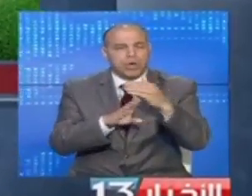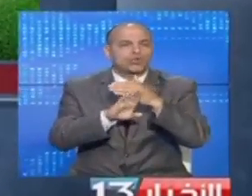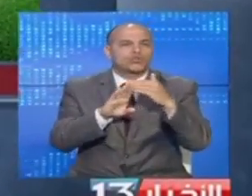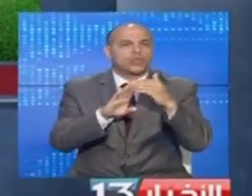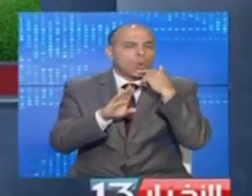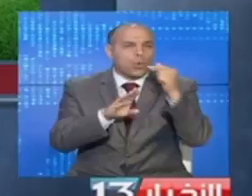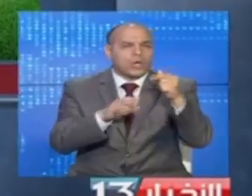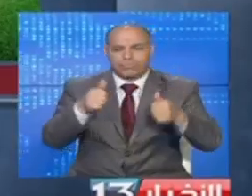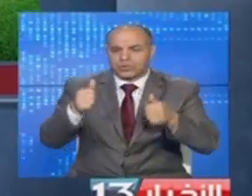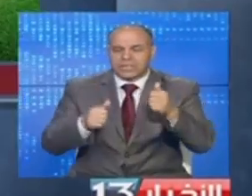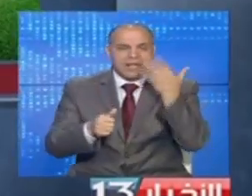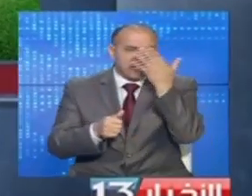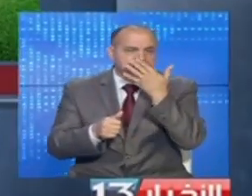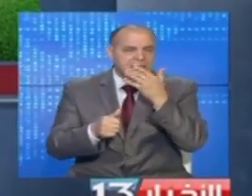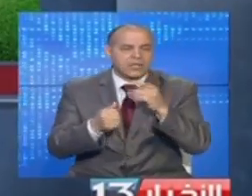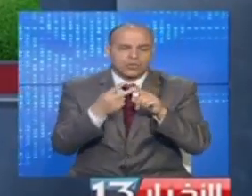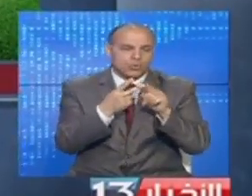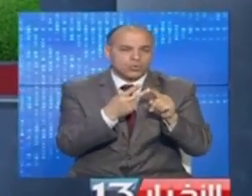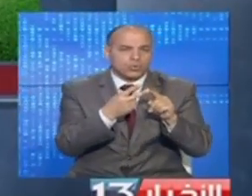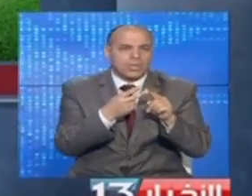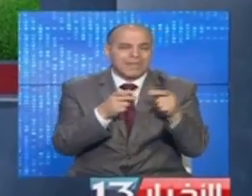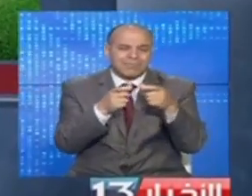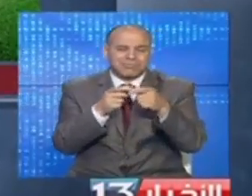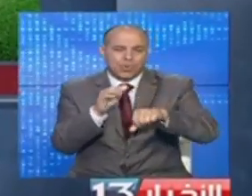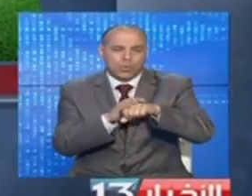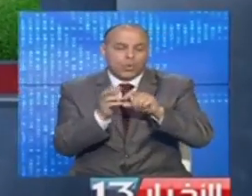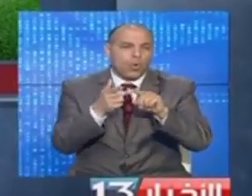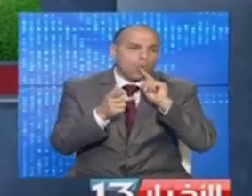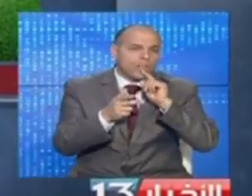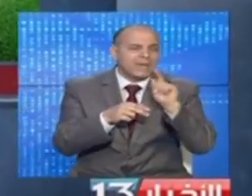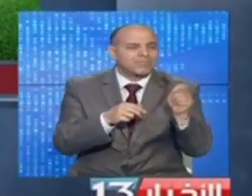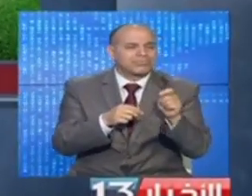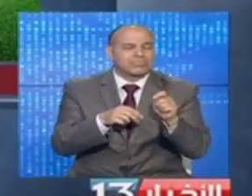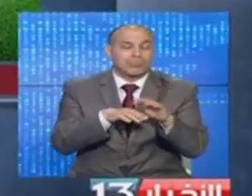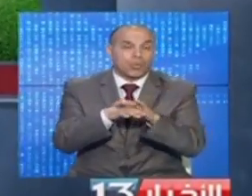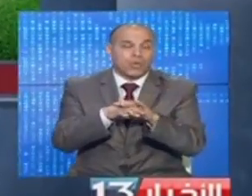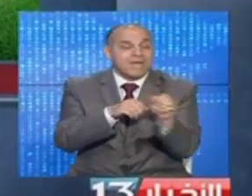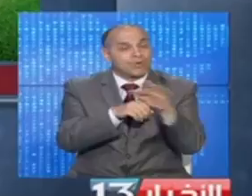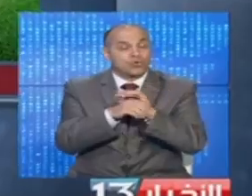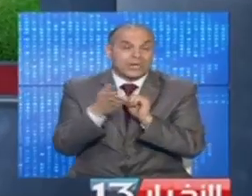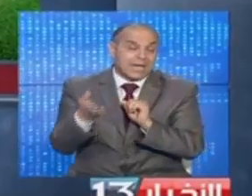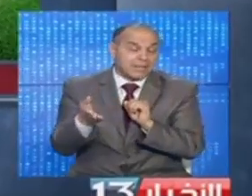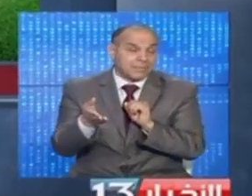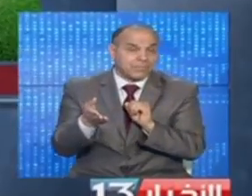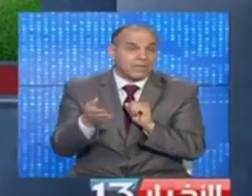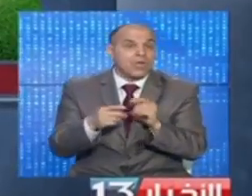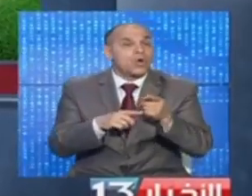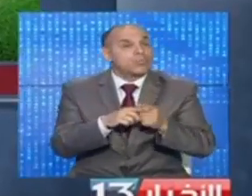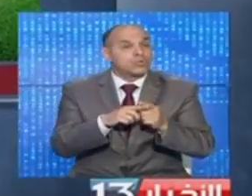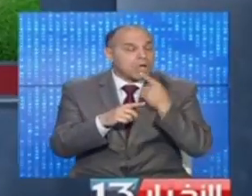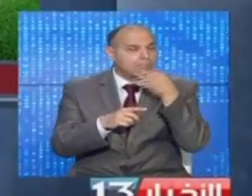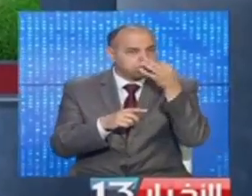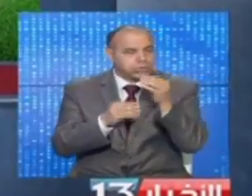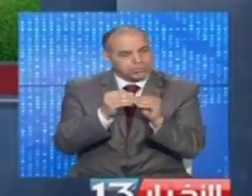نهائي المسابقتين الإفريقيتين للأندية بسبب الطبيعة المتطورة لفيروس كورونا المستجد،